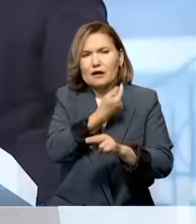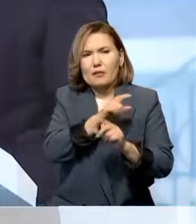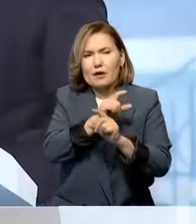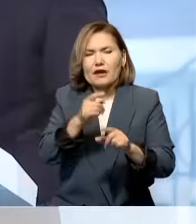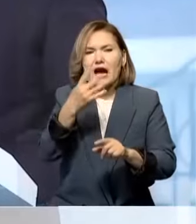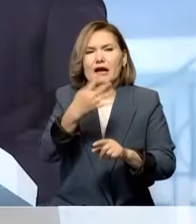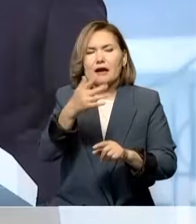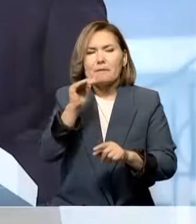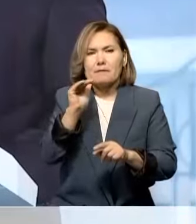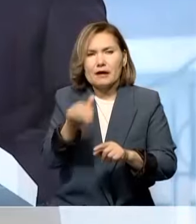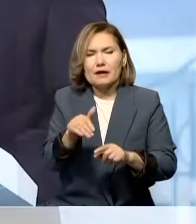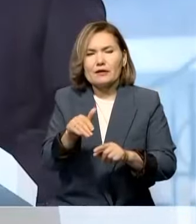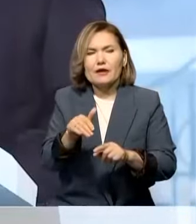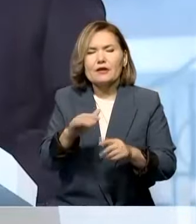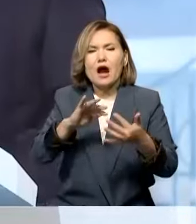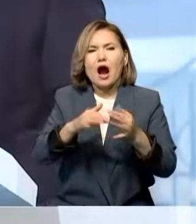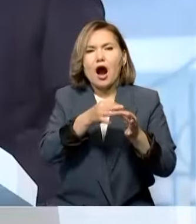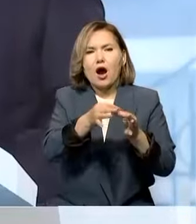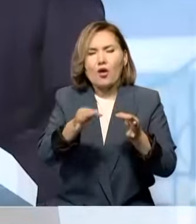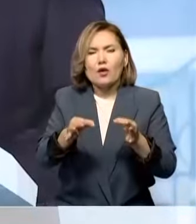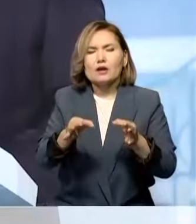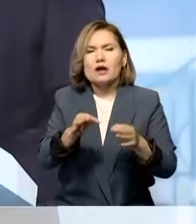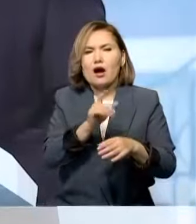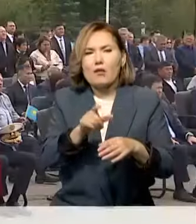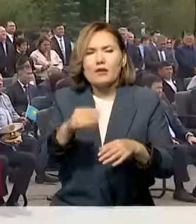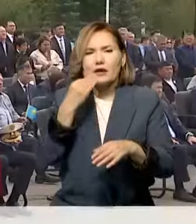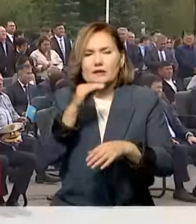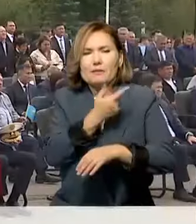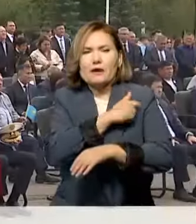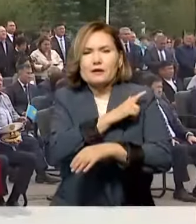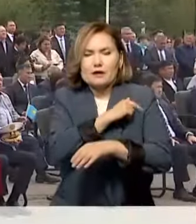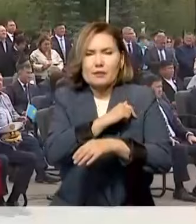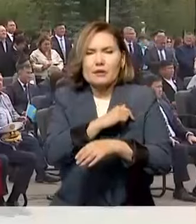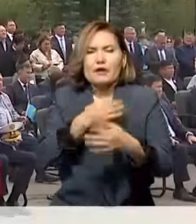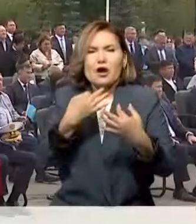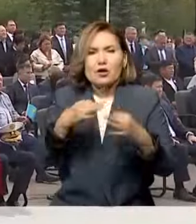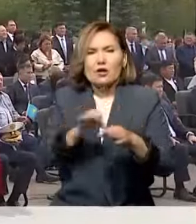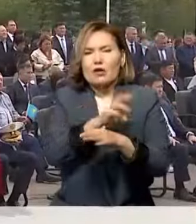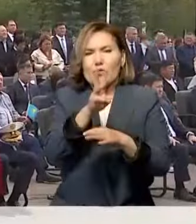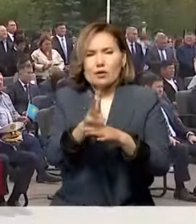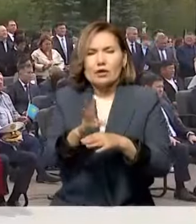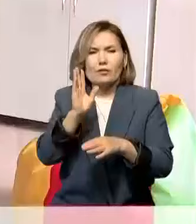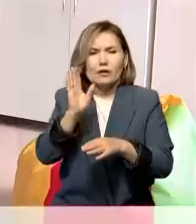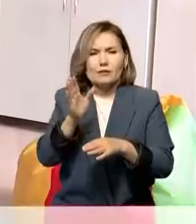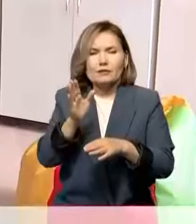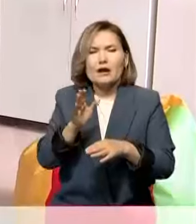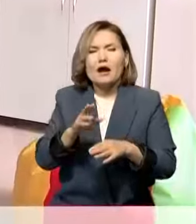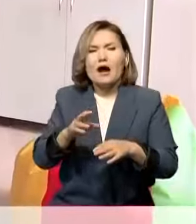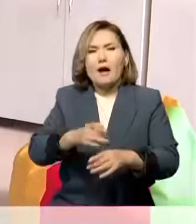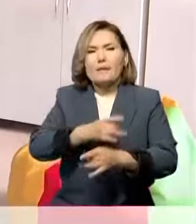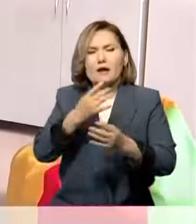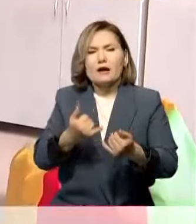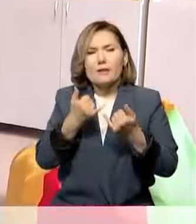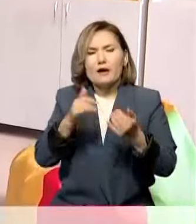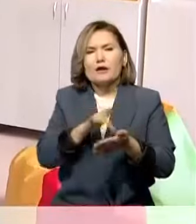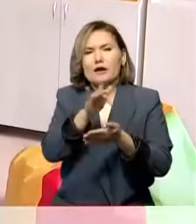45 мыңнан астам ауыл тұрғыны сапалы медициналық көмекті пен қамтылады. Мереке қарсаңында